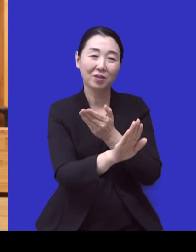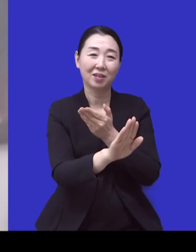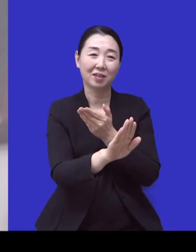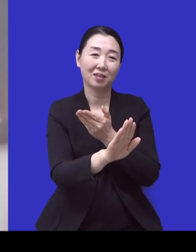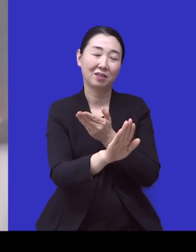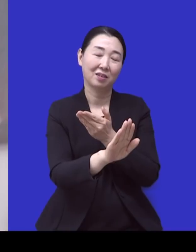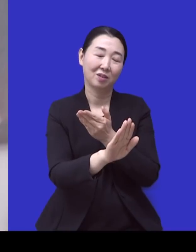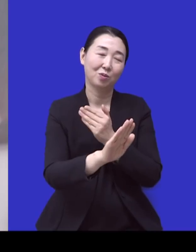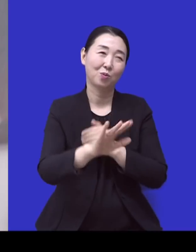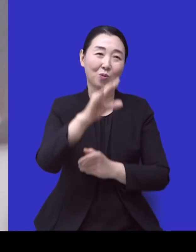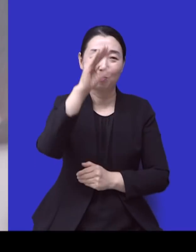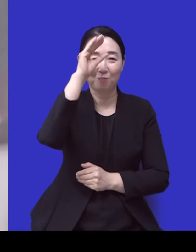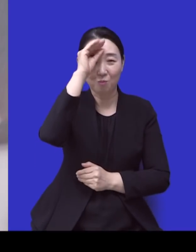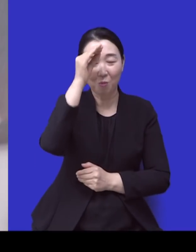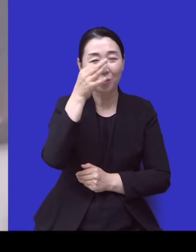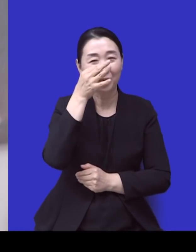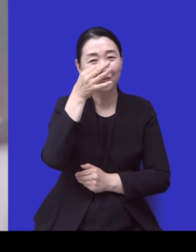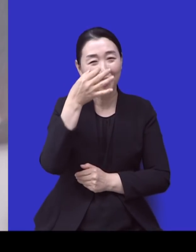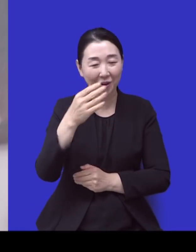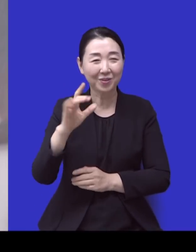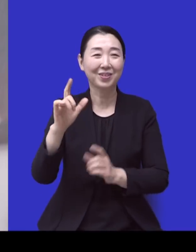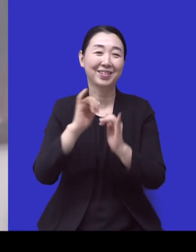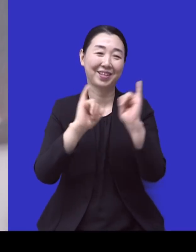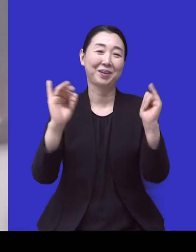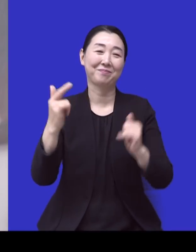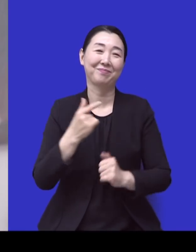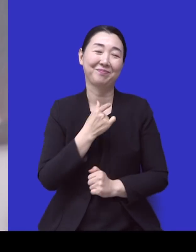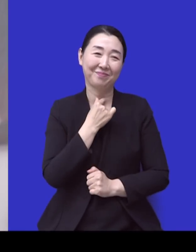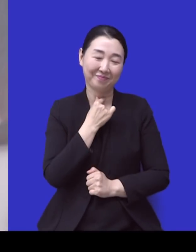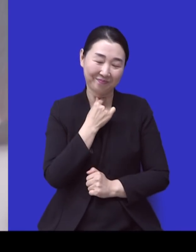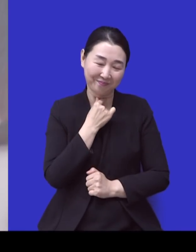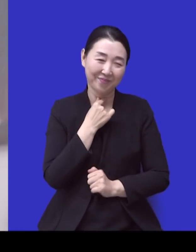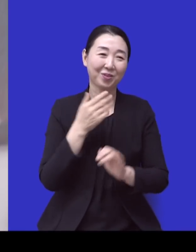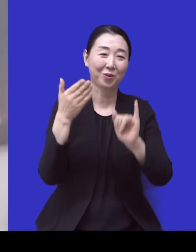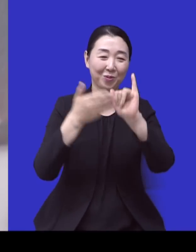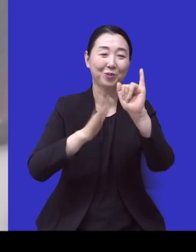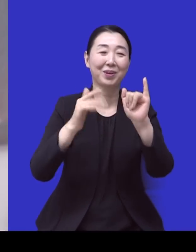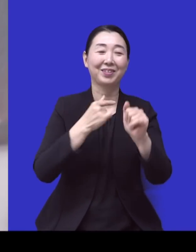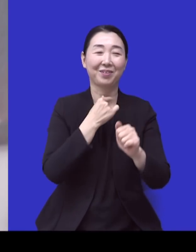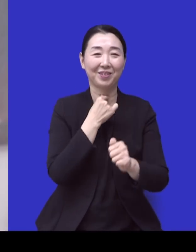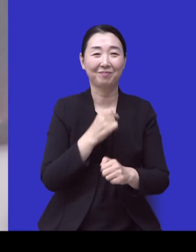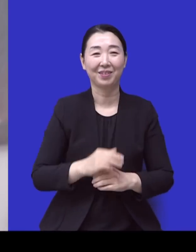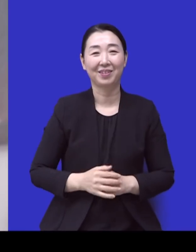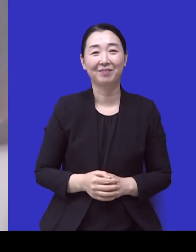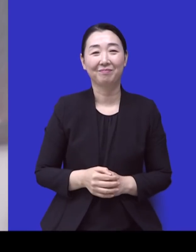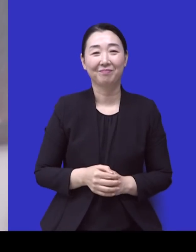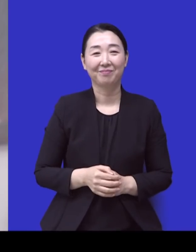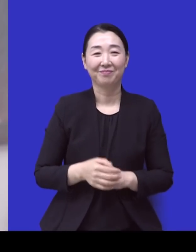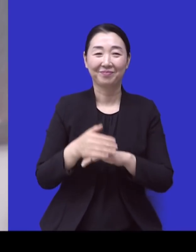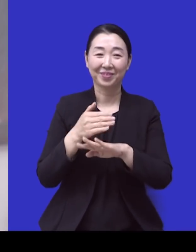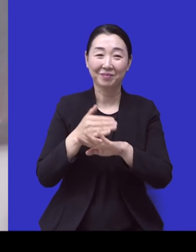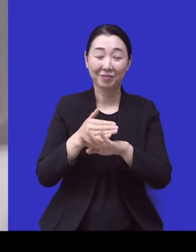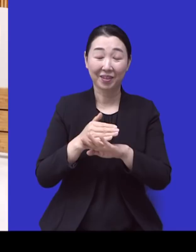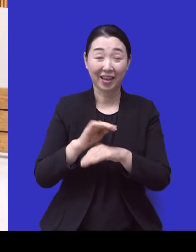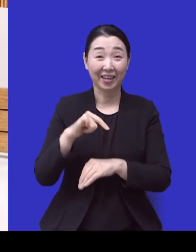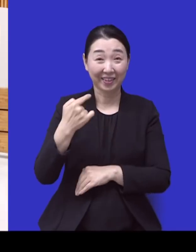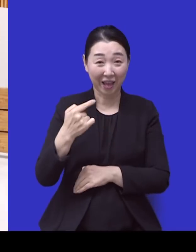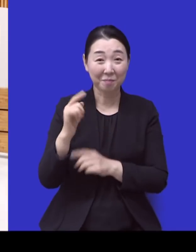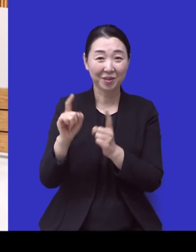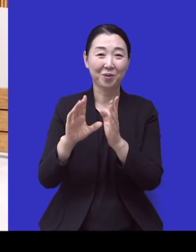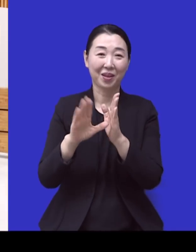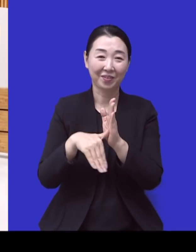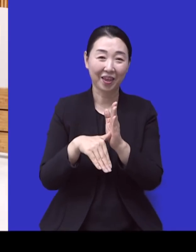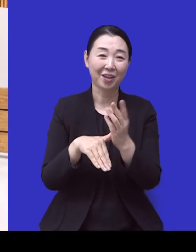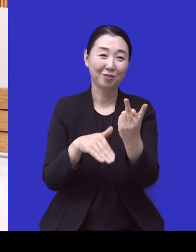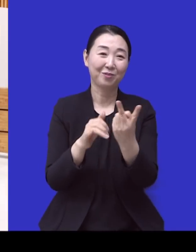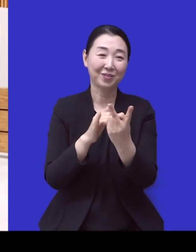후배들에게 좀 모험이 되는 그런 롤 모델이 되었으면 하는 그런 채널이 되었으면 좋겠다라는 생각이 들었습니다. 한번 기회가 되면 또 뭐 우리 연희엘